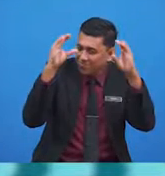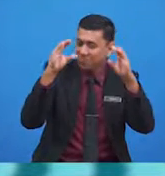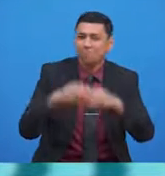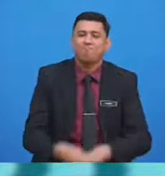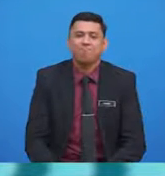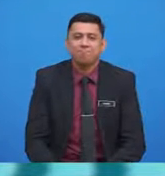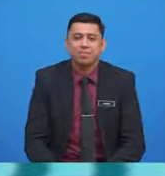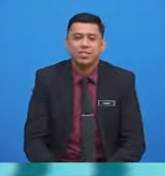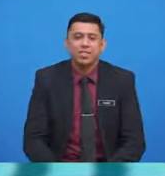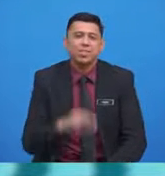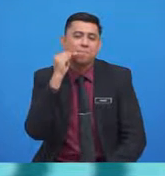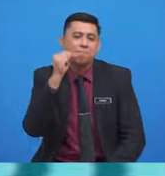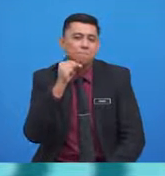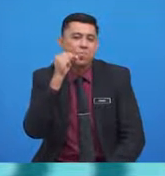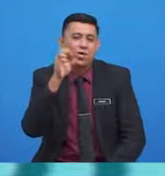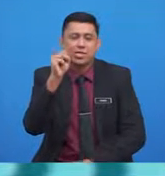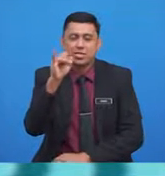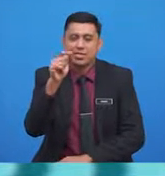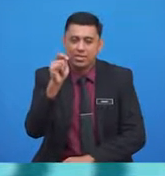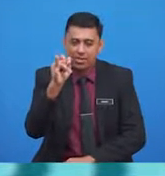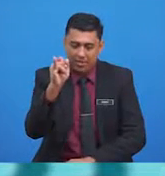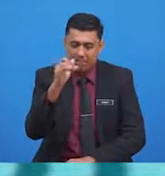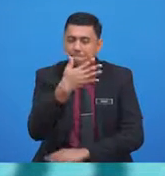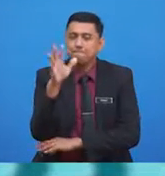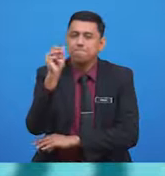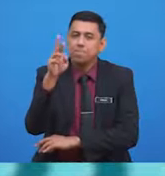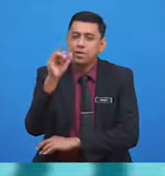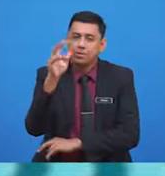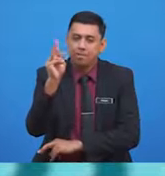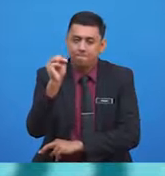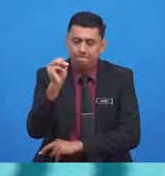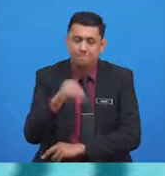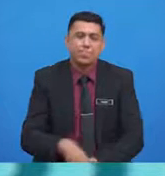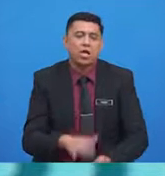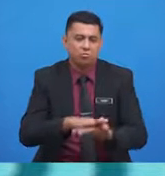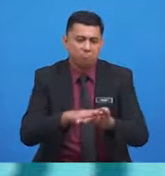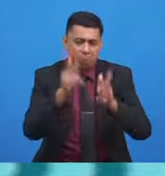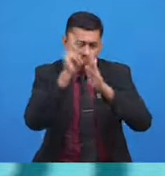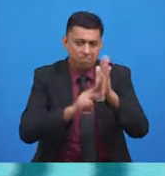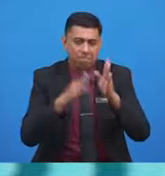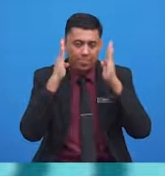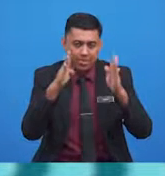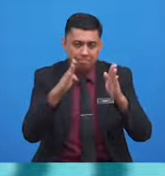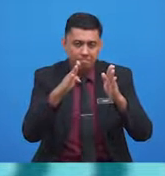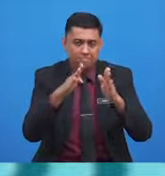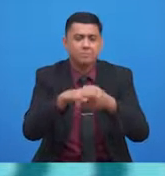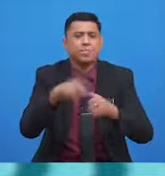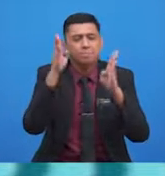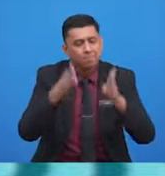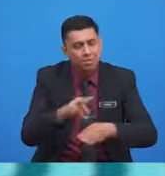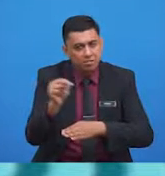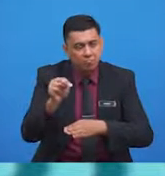Puan Siti Mariam binti Daud dari Sekolah Kebangsaan Sri Bintang